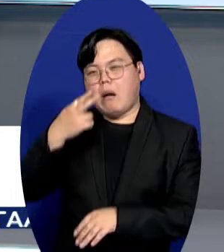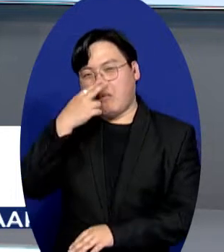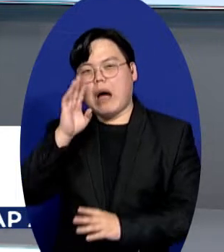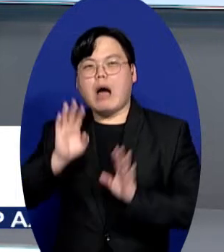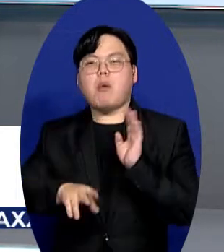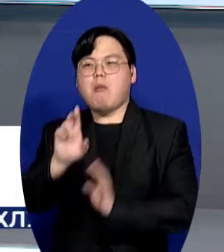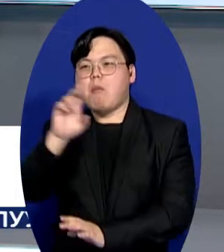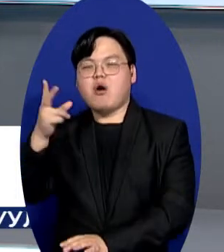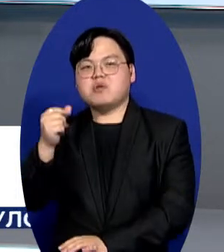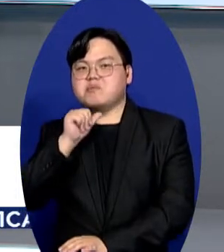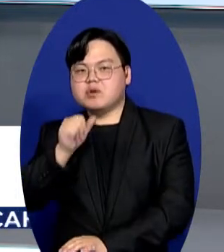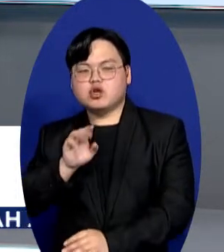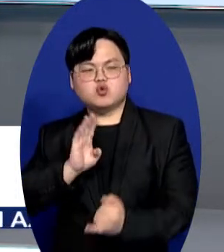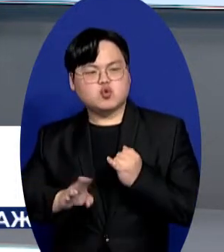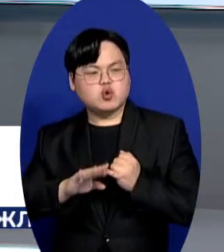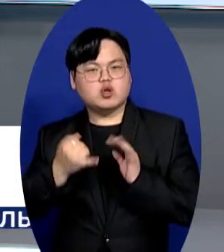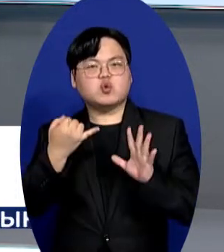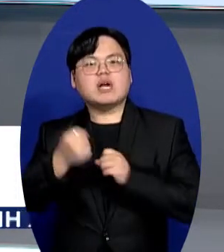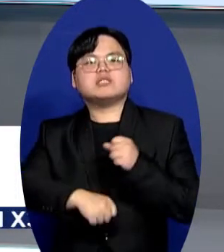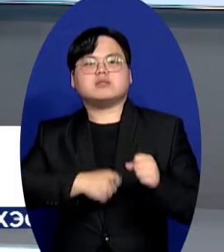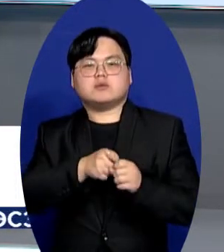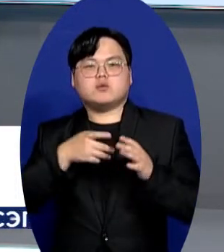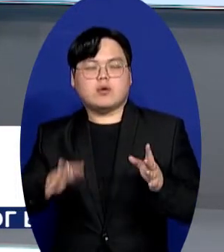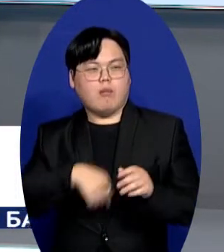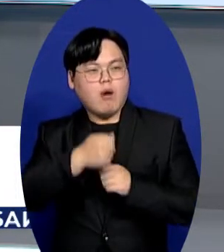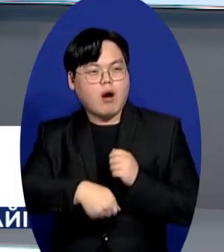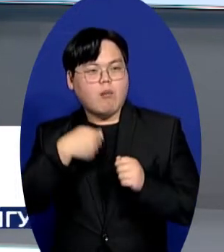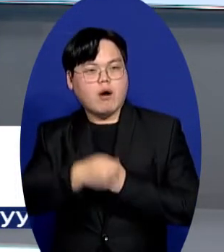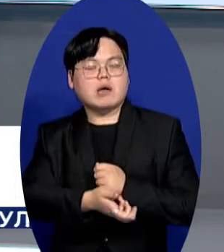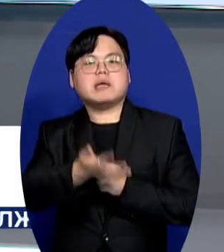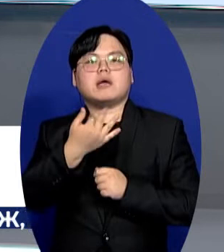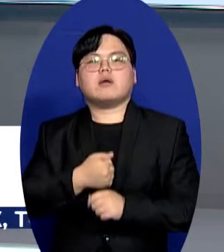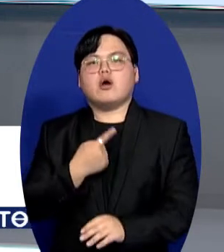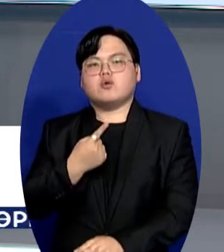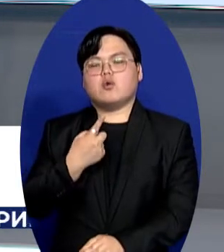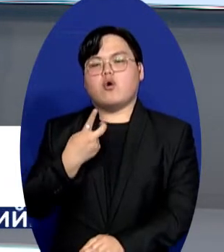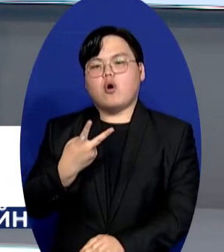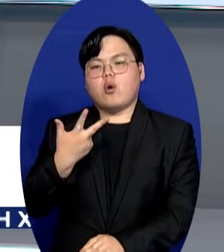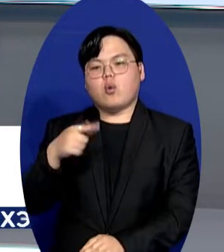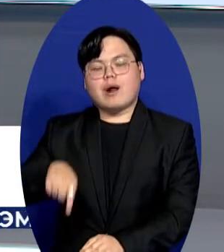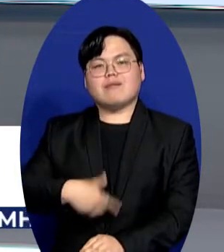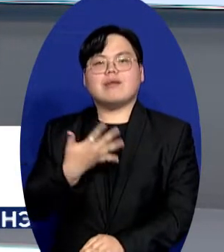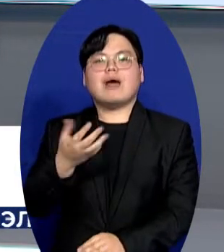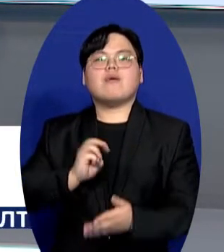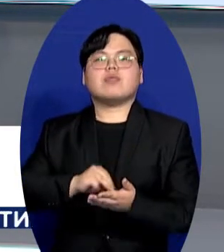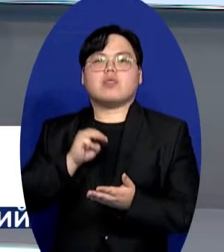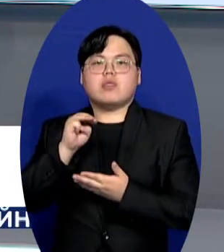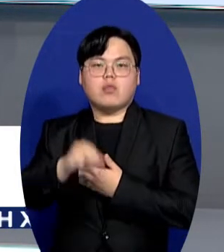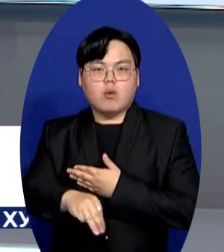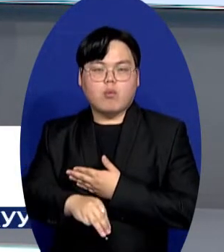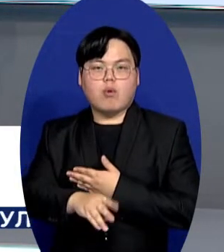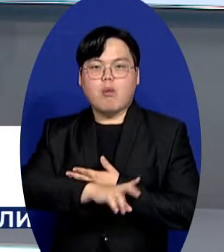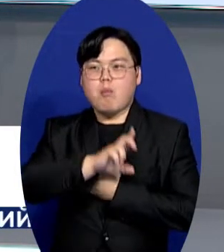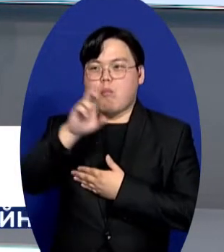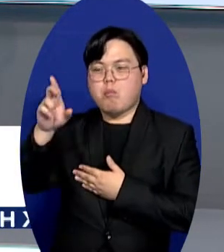сүүлийн 6 жилд хичнээн тэрбум төгрөг зарцуулчихад байгаа юм бэ гэвэл 123.5 тэрбум төгрөгийг